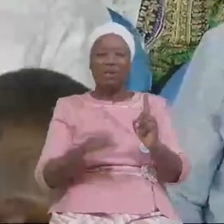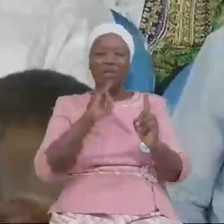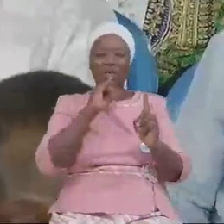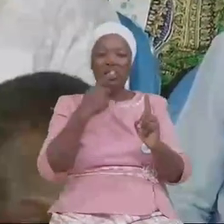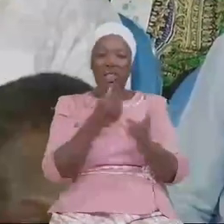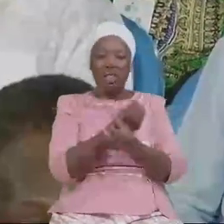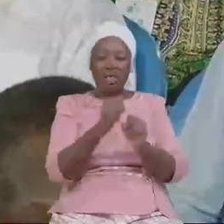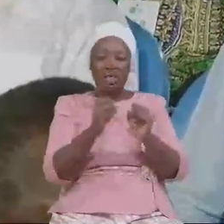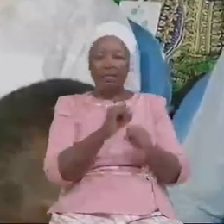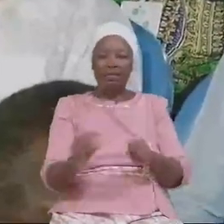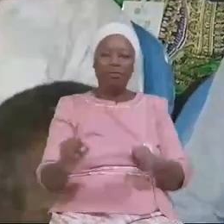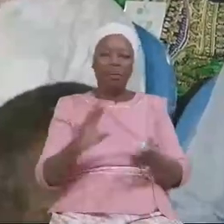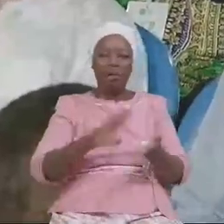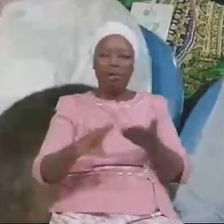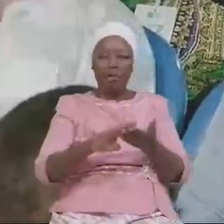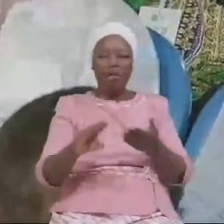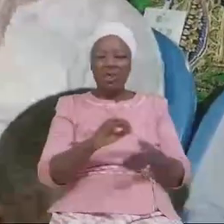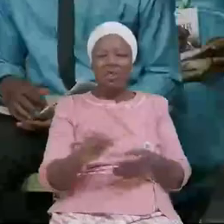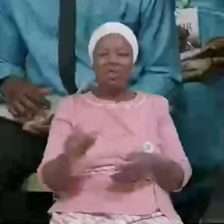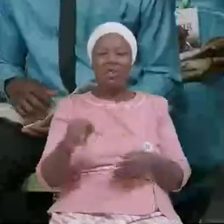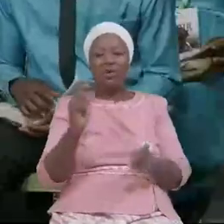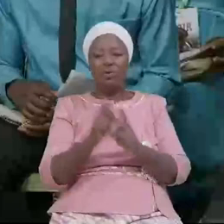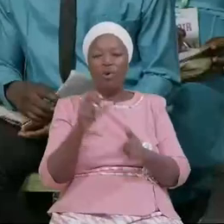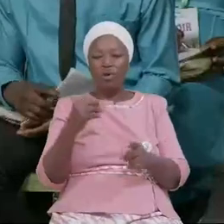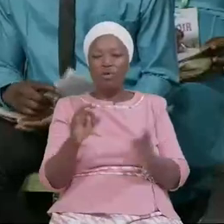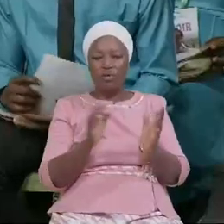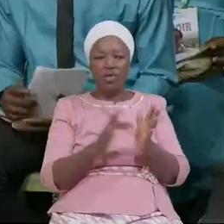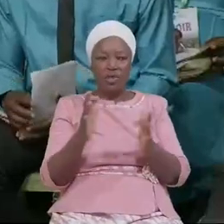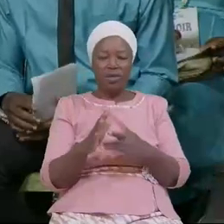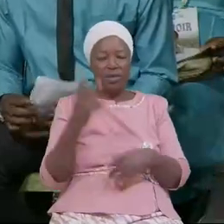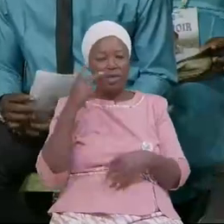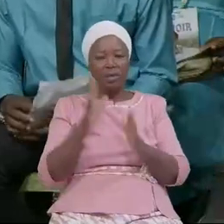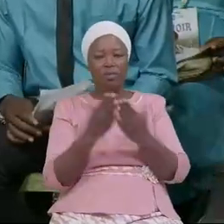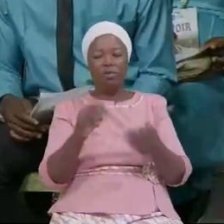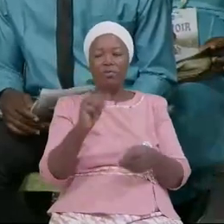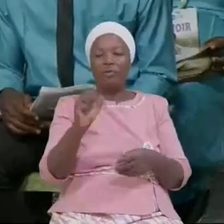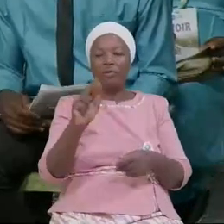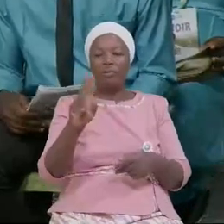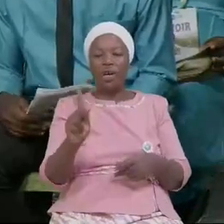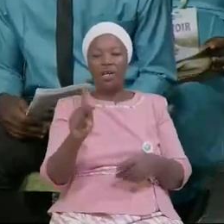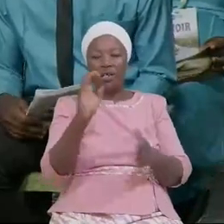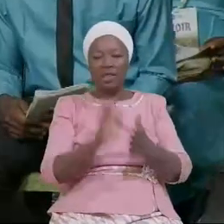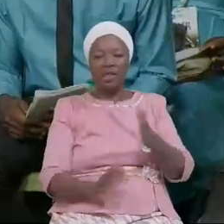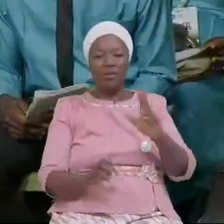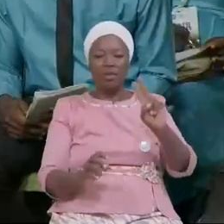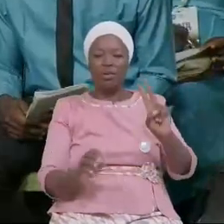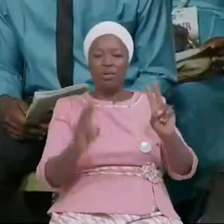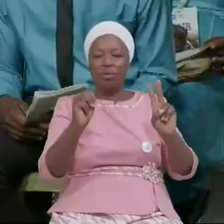parole de pardon et du salut de Jésus. Allons à Marc chapitre 2,